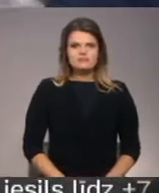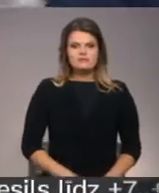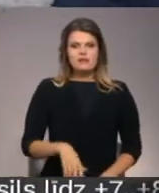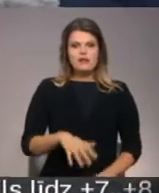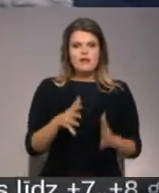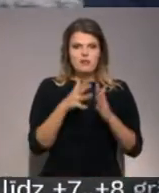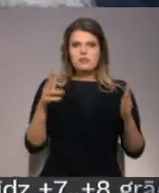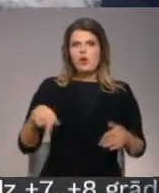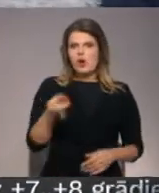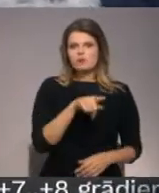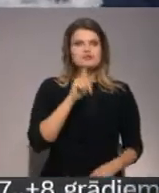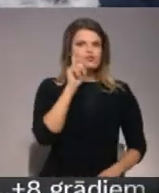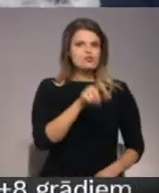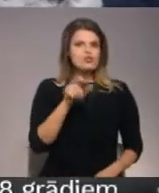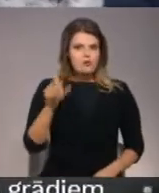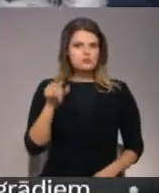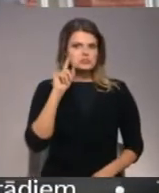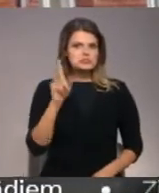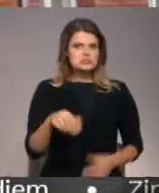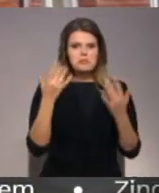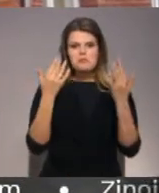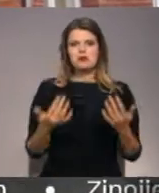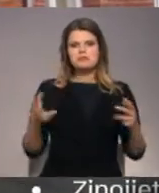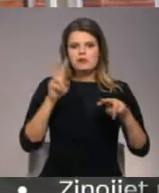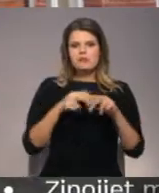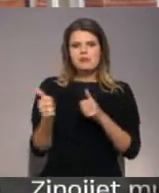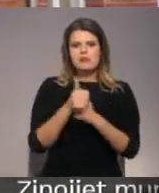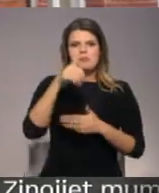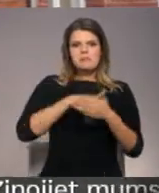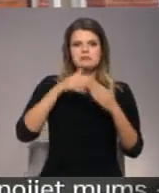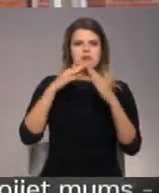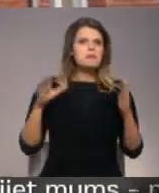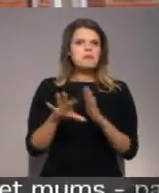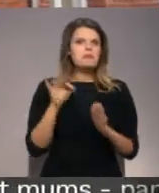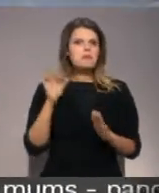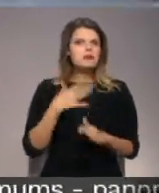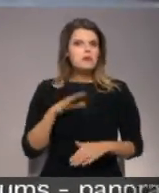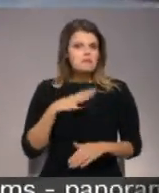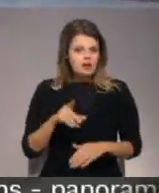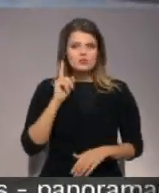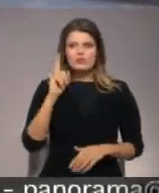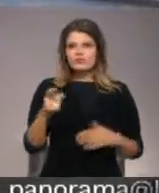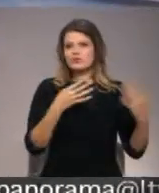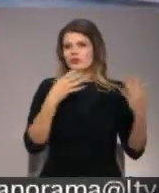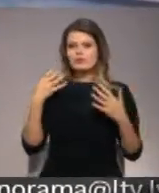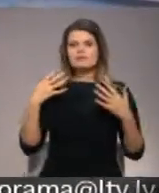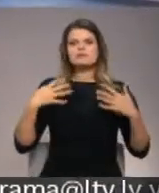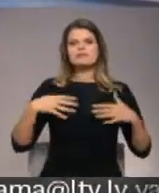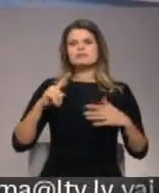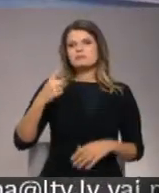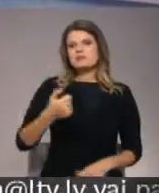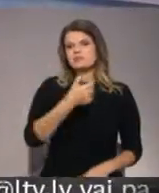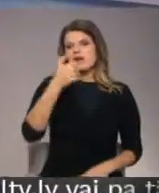Neviens vien no uzrunātajiem jauniešiem arī zināja, ka pasākuma vieta pie pasta ēkas nav izvēlēta nejauši. 1991.